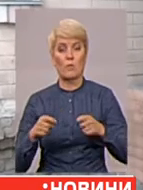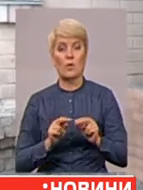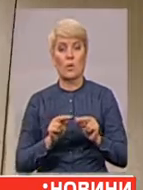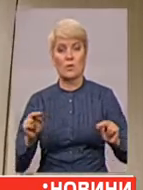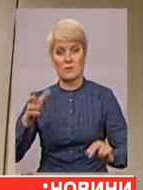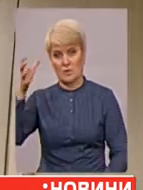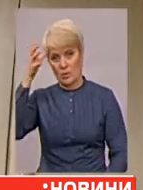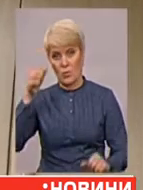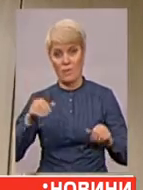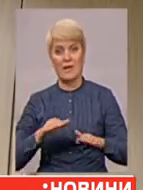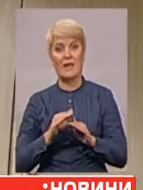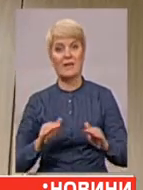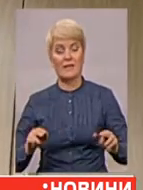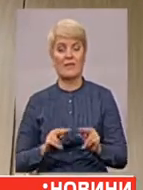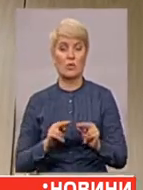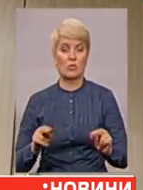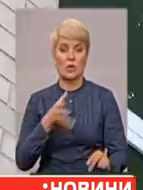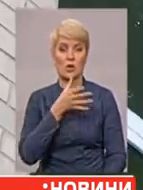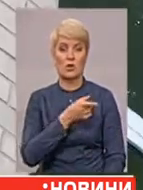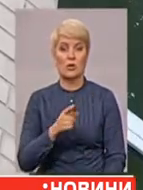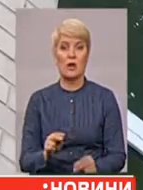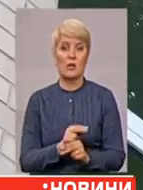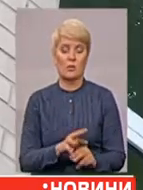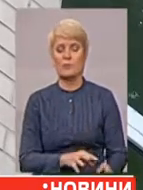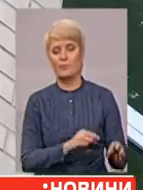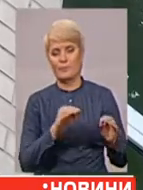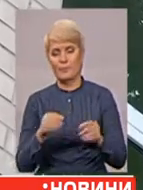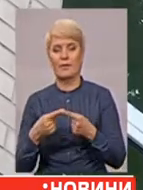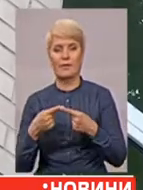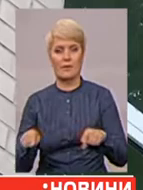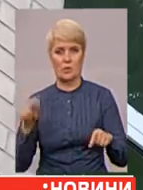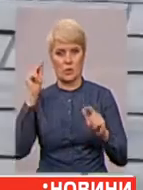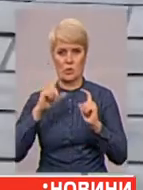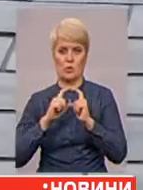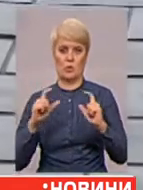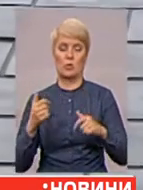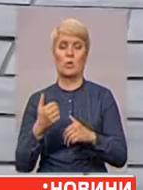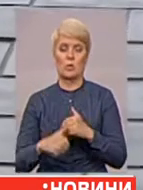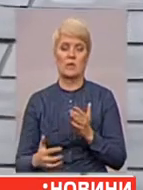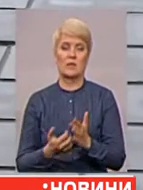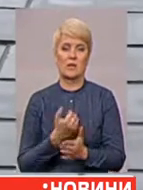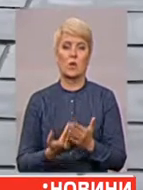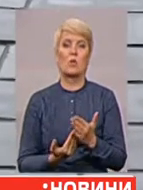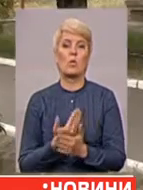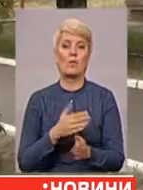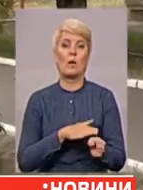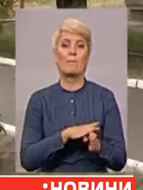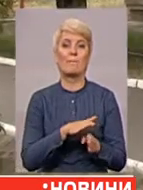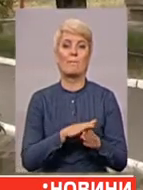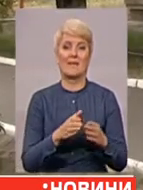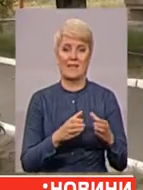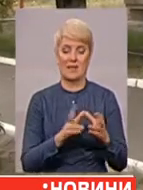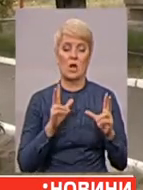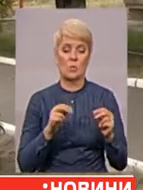освіти і науки вирішили дітей та вчителів на час ремонту перевести до іншої школи. Кажуть, уже знайшли нового підрядника. Він